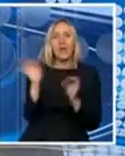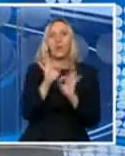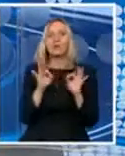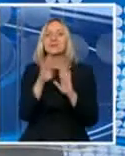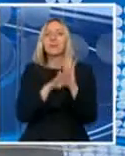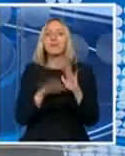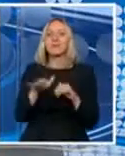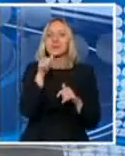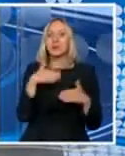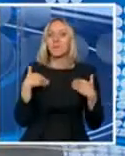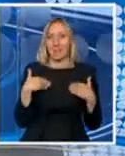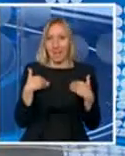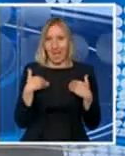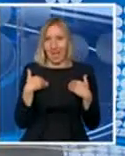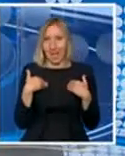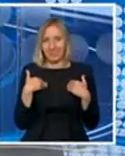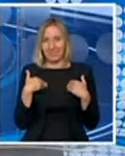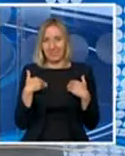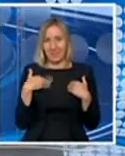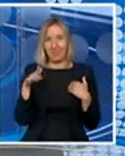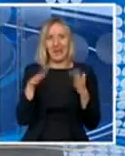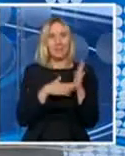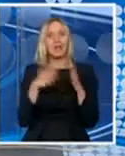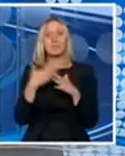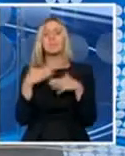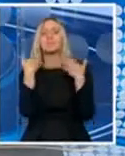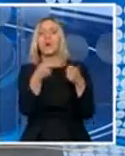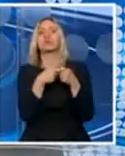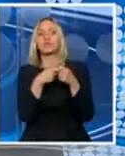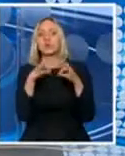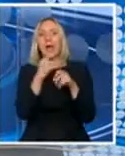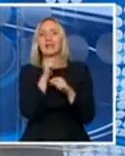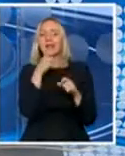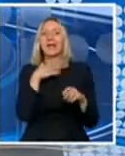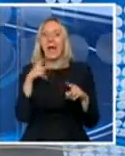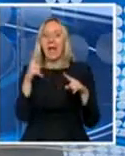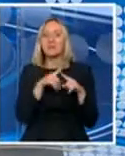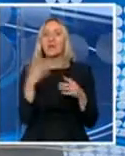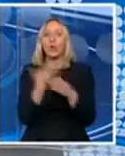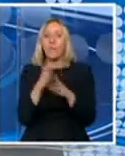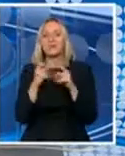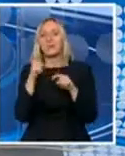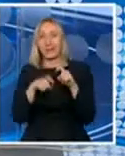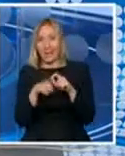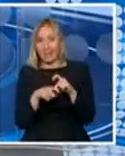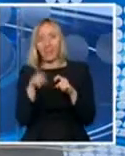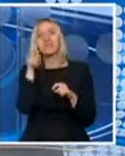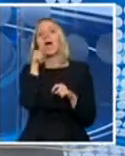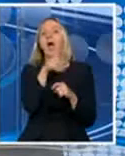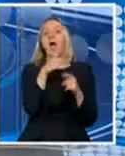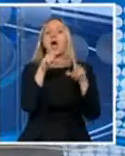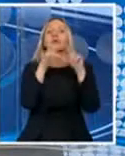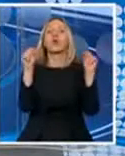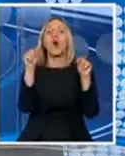televizije Beograd, Milan Špiček, poklonio je udruženju Adligat njenu dokumentaciju i predmete. Njen kutak formiran je u